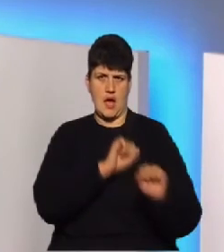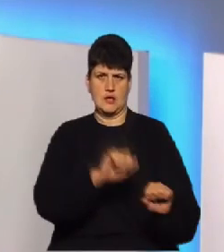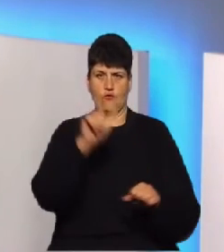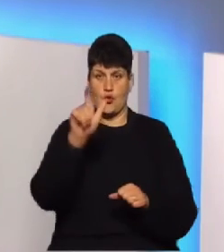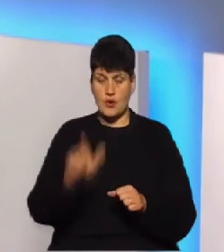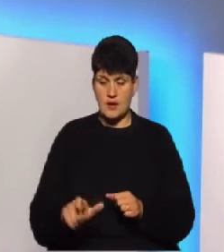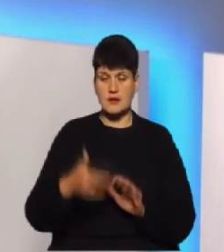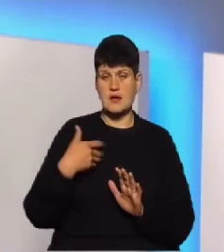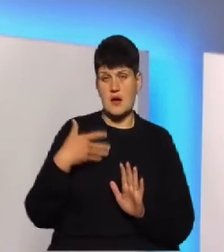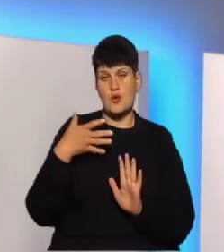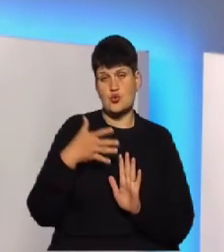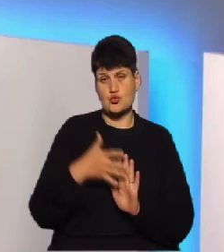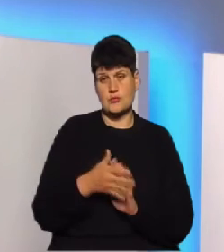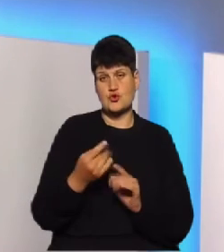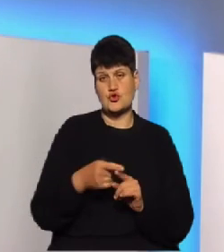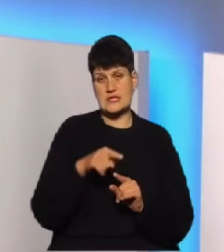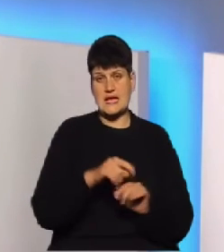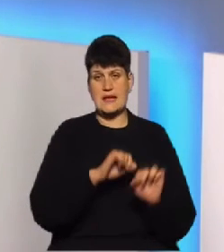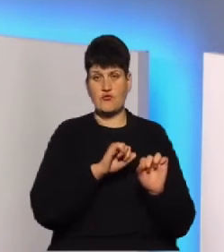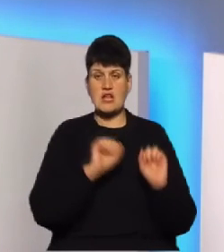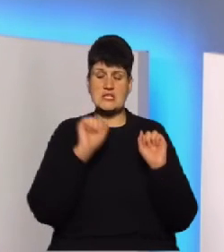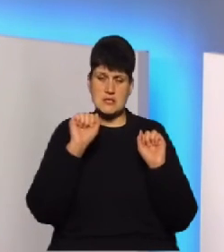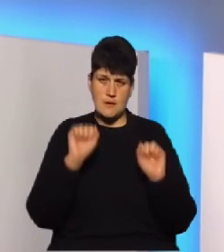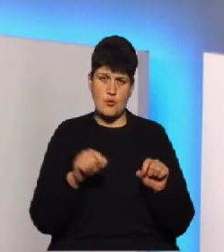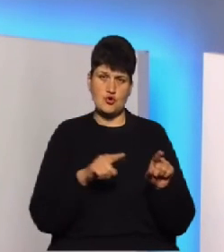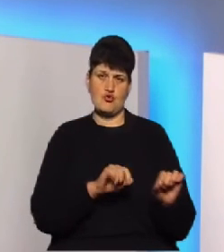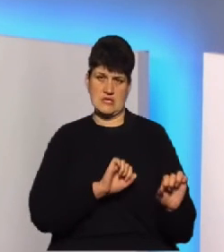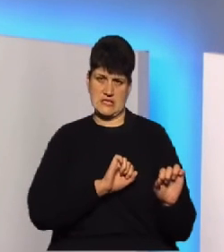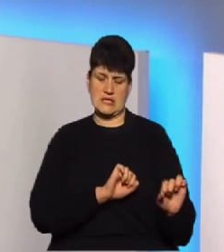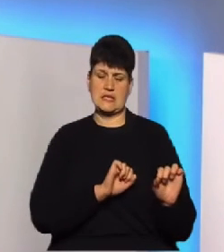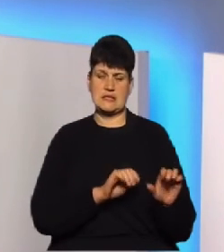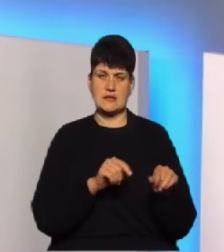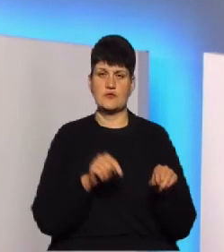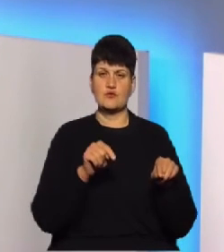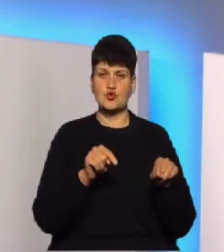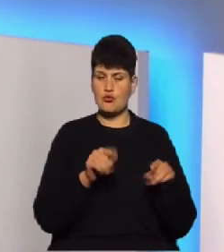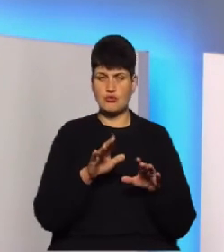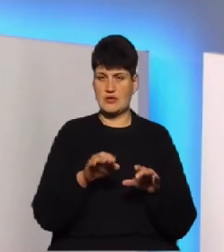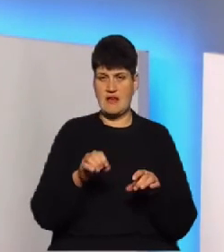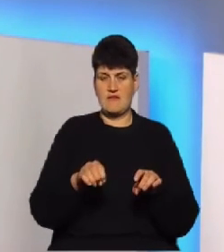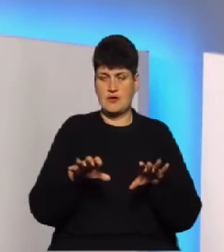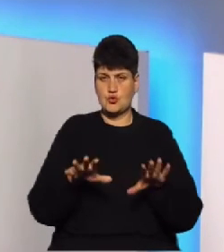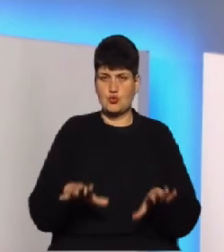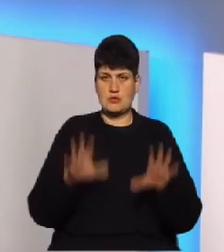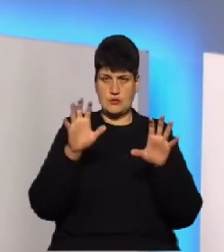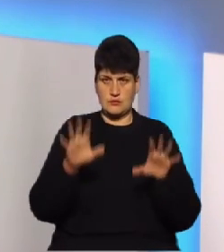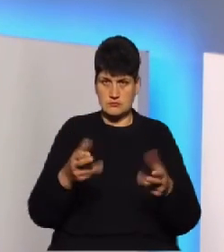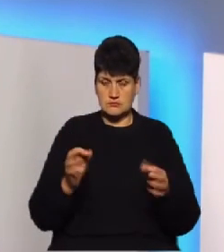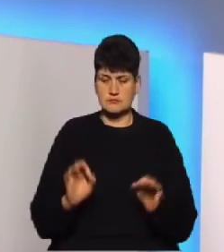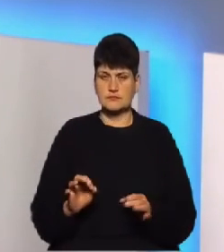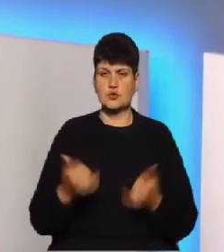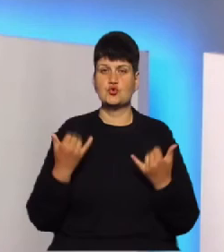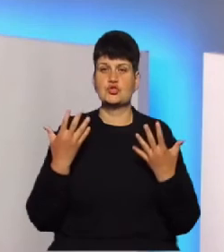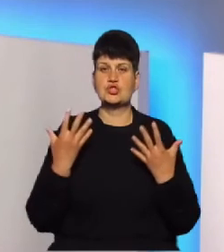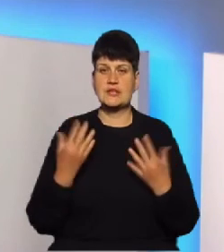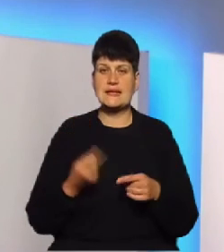що цей адвокат зможе його захистити в даному невизначеному законодавчому полі. На сьогоднішній день це взагалі